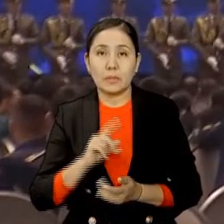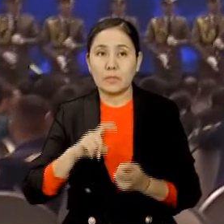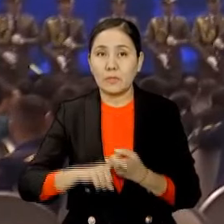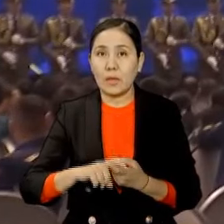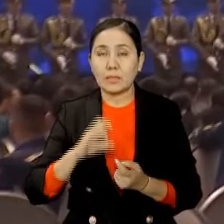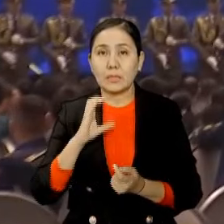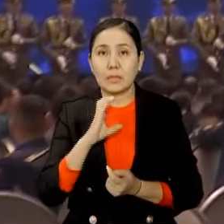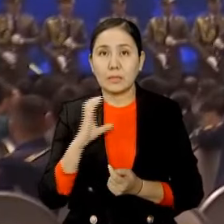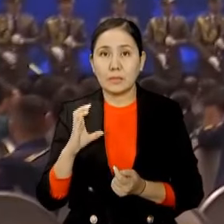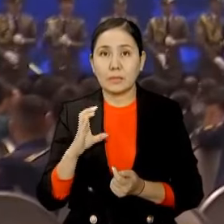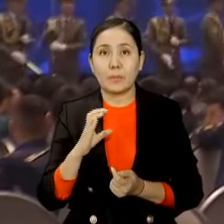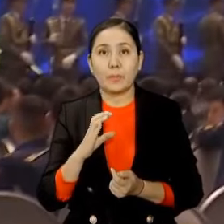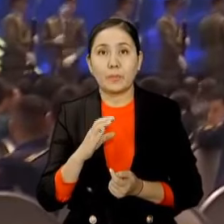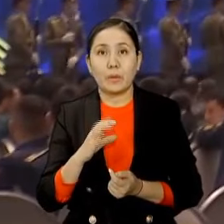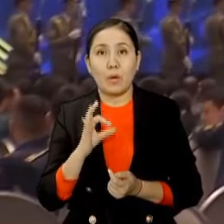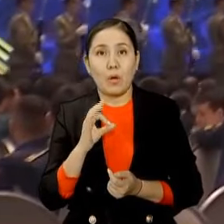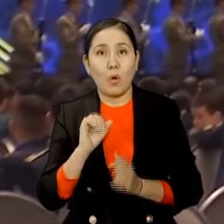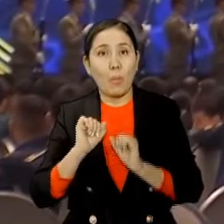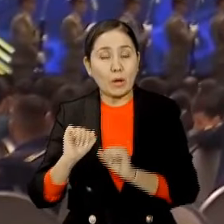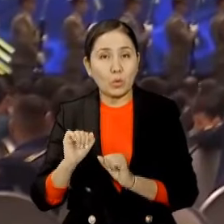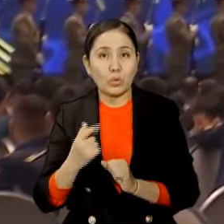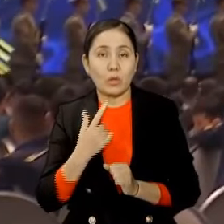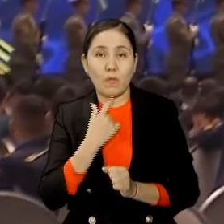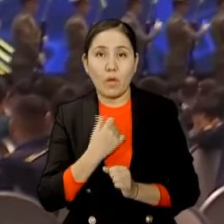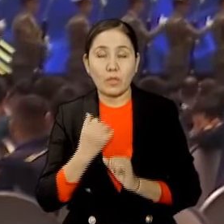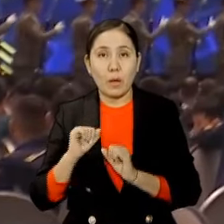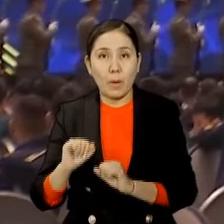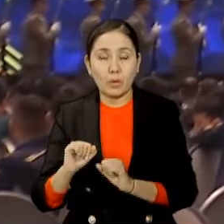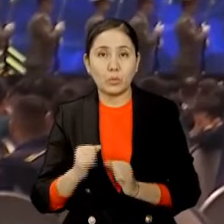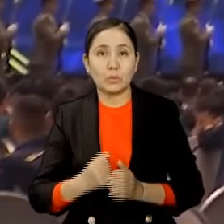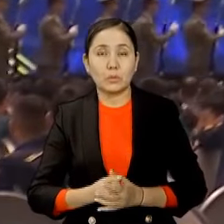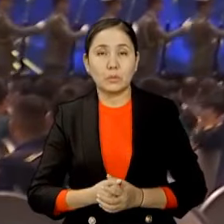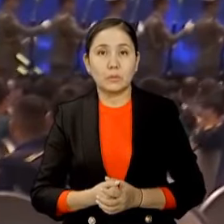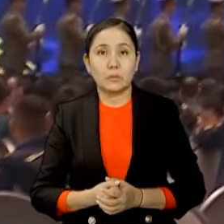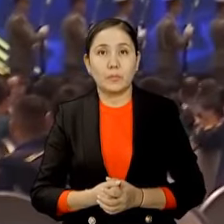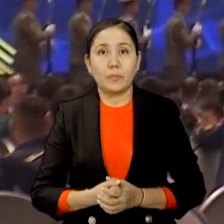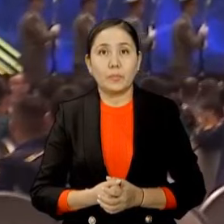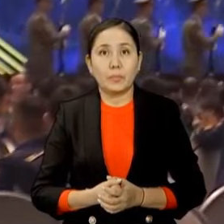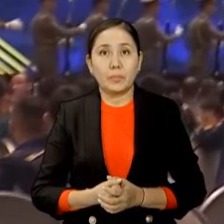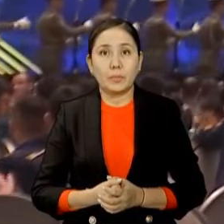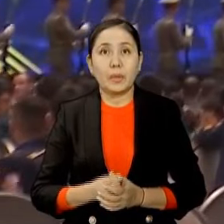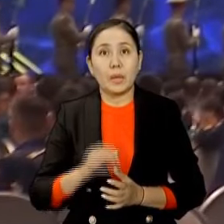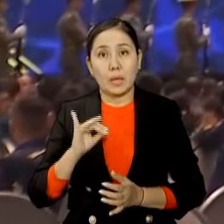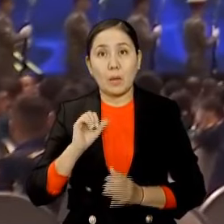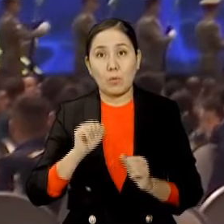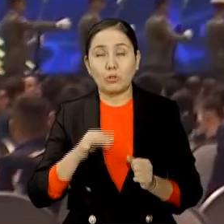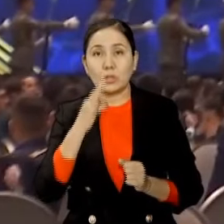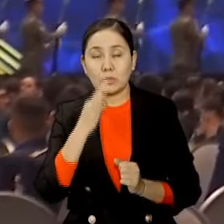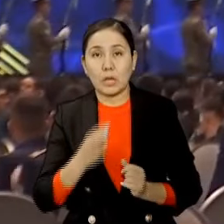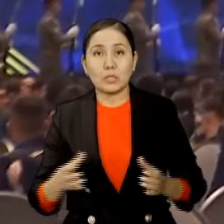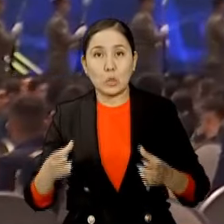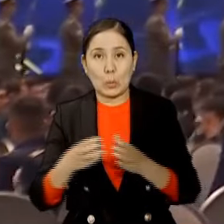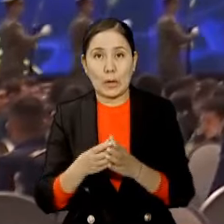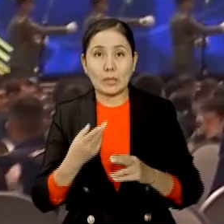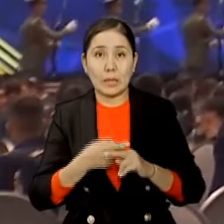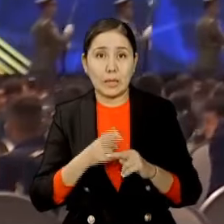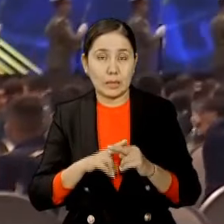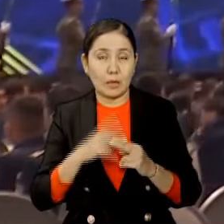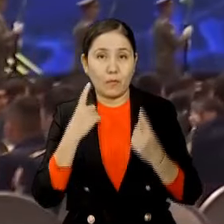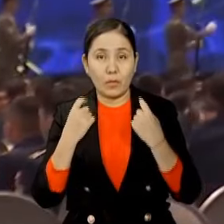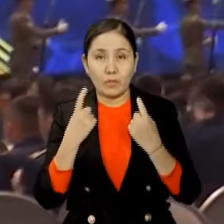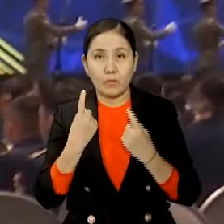там с обороной, с военными делами. И можно сказать, собрать этих ведомств в